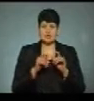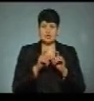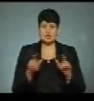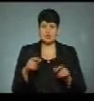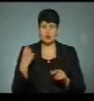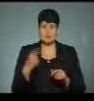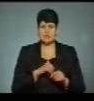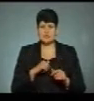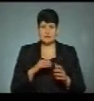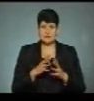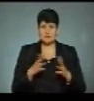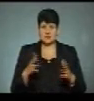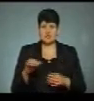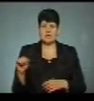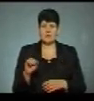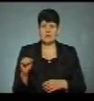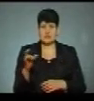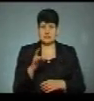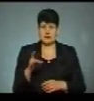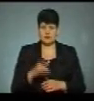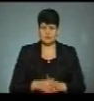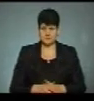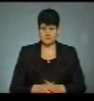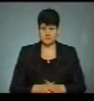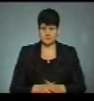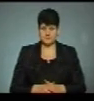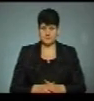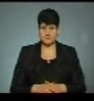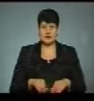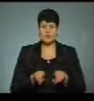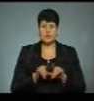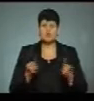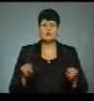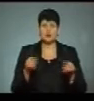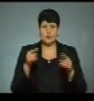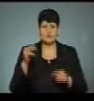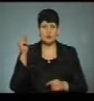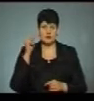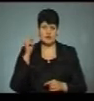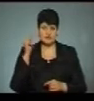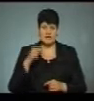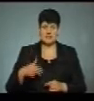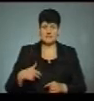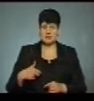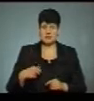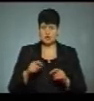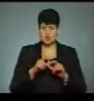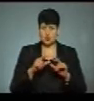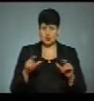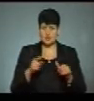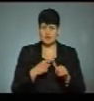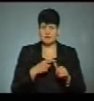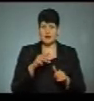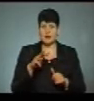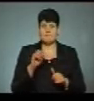області, найбільше з них в Теребовлянському районі. Також відновлено навчання в Заліщицькій школі імені